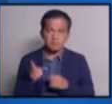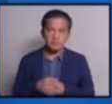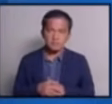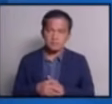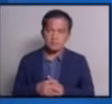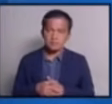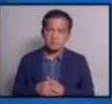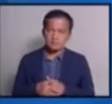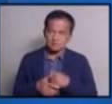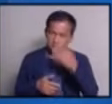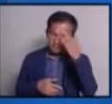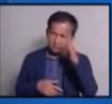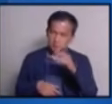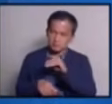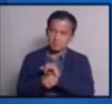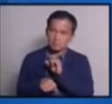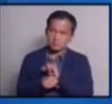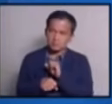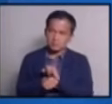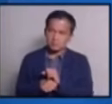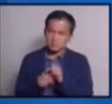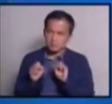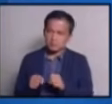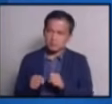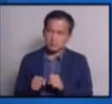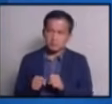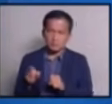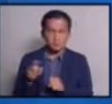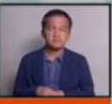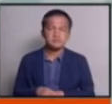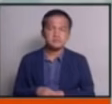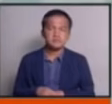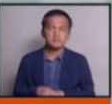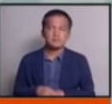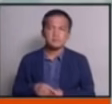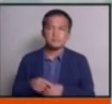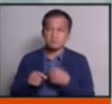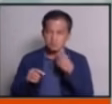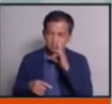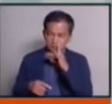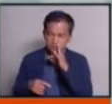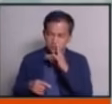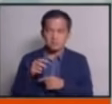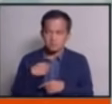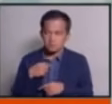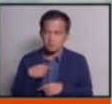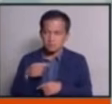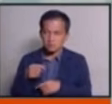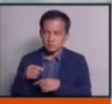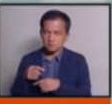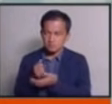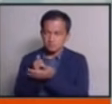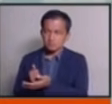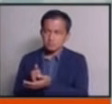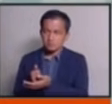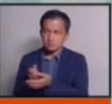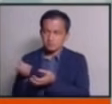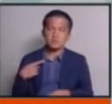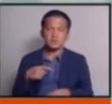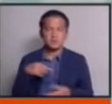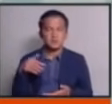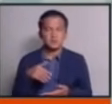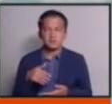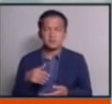ko alam po kasi may trabaho naman sila po, kaya nila mag-upa. Ano pong trabaho naman ito? Janitor, pero kasi isa akong tumulong na tinaaral